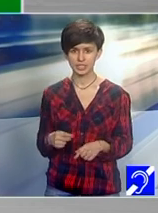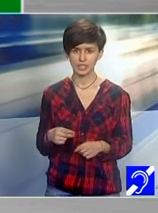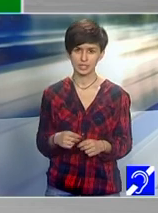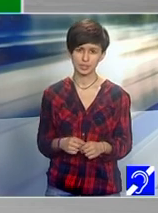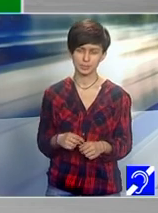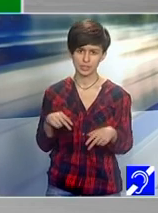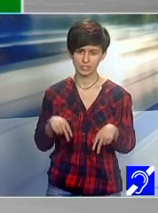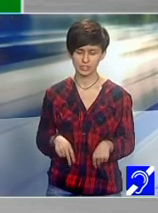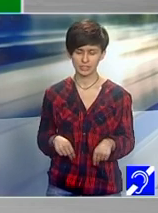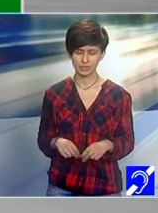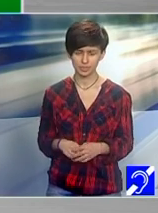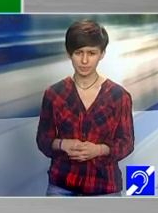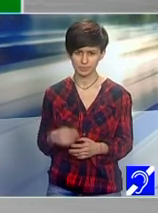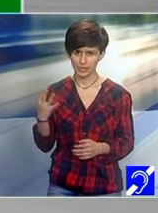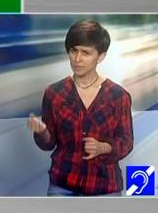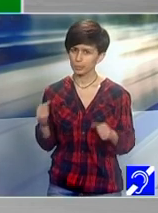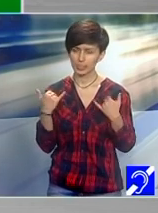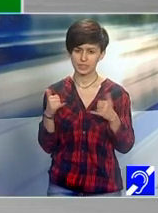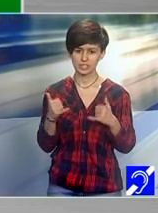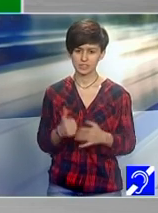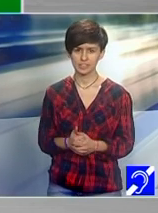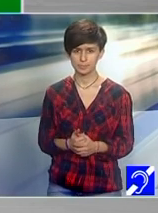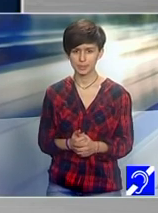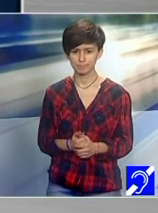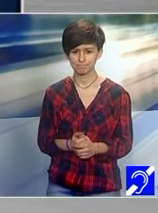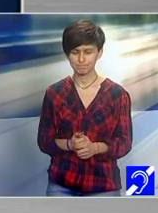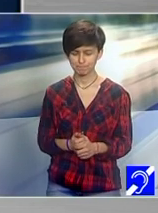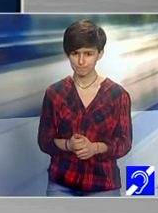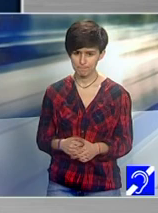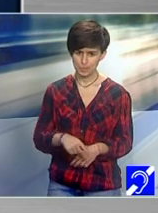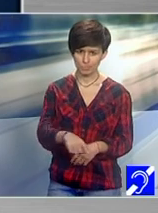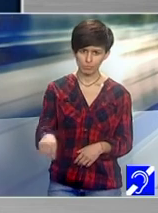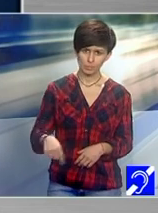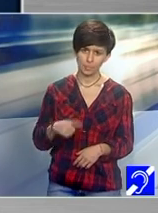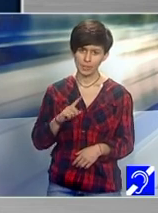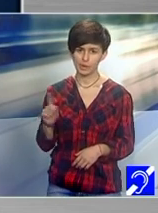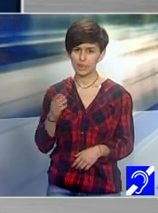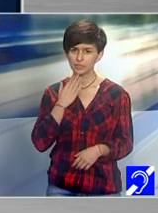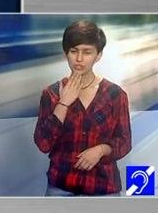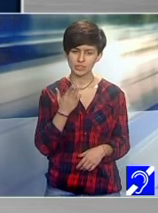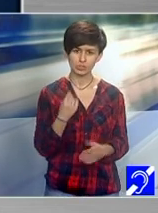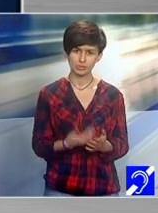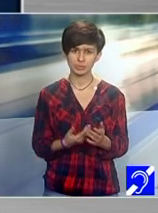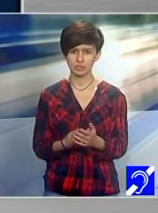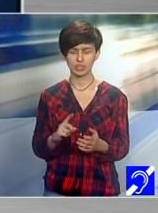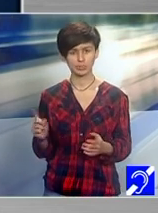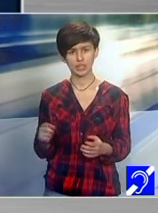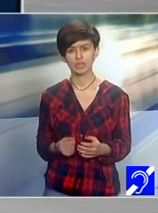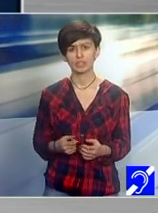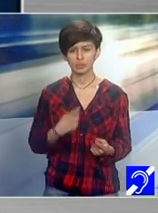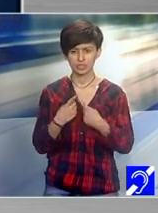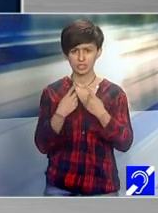Ce se va întâmpla? Vă spun încă o dată, suntem nemulțumesc de faptul că nu mai avem un partener de dialog, pentru că sindicatele astea fac dialogul social. Era un